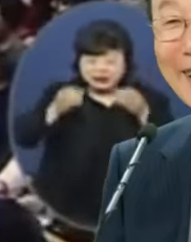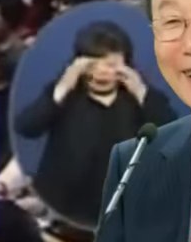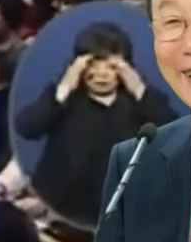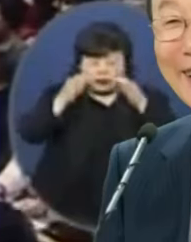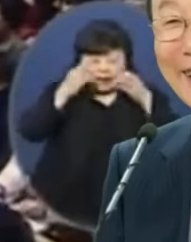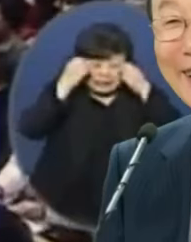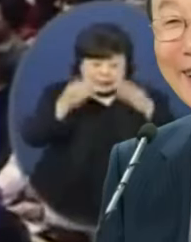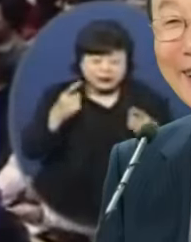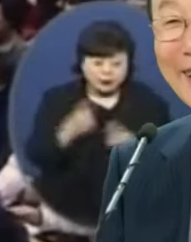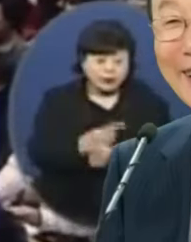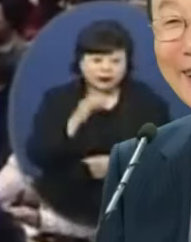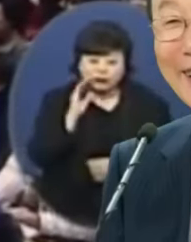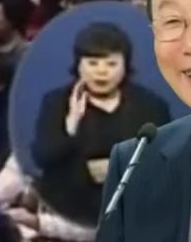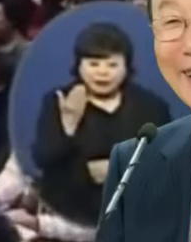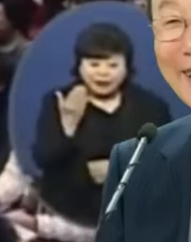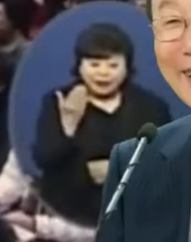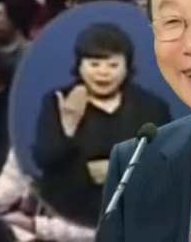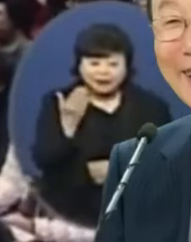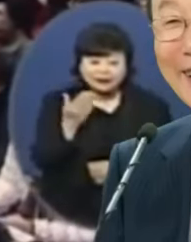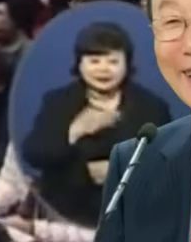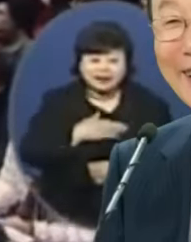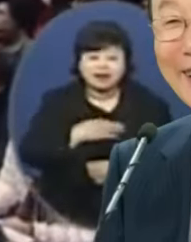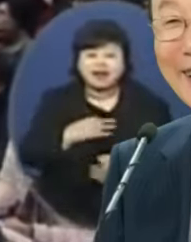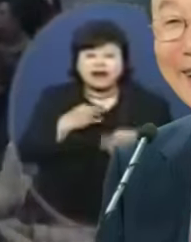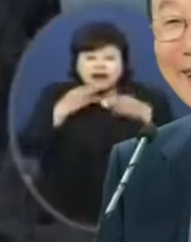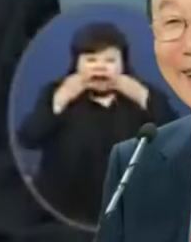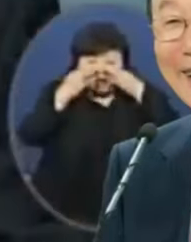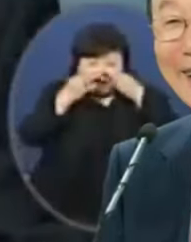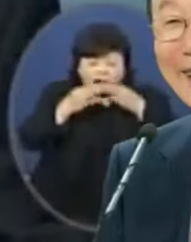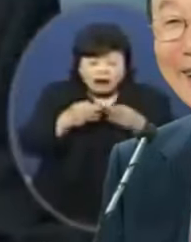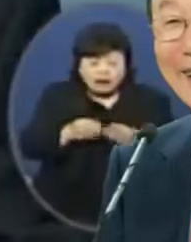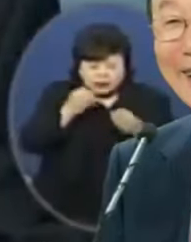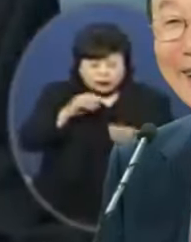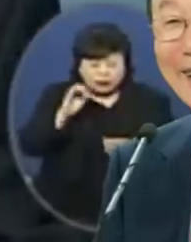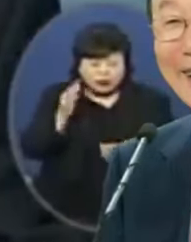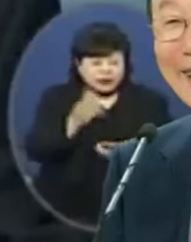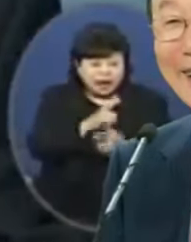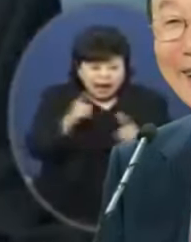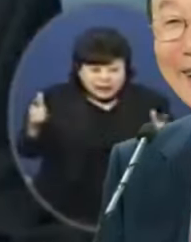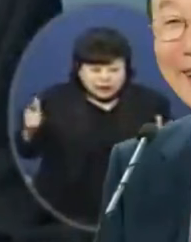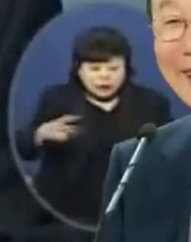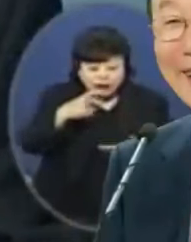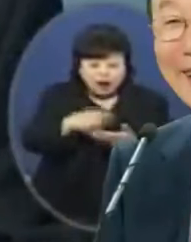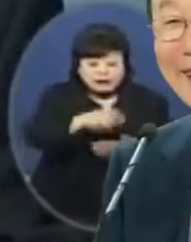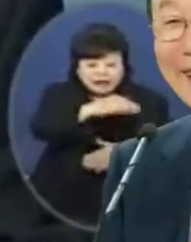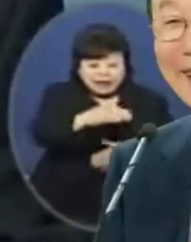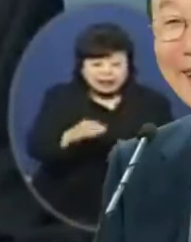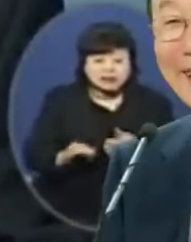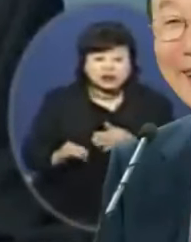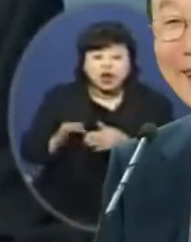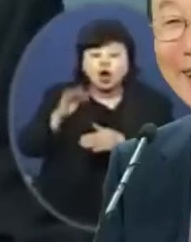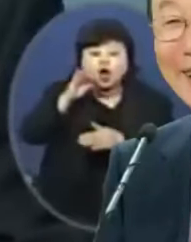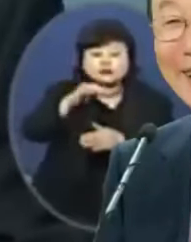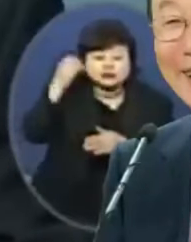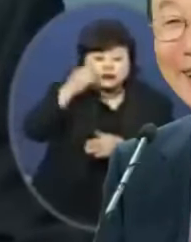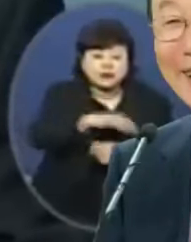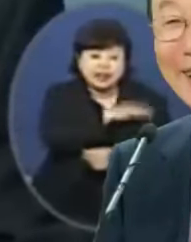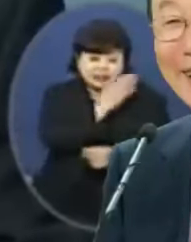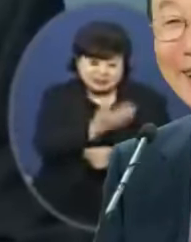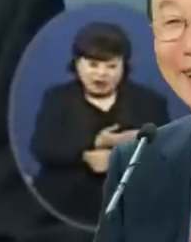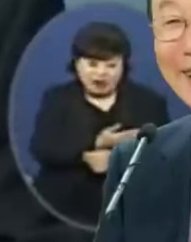보라 새것이 되었도다. 내가 노력해서 새것이 되는 것이 아닙니다. 그 언약궤에서 넘쳐나오는 성령의